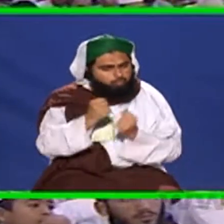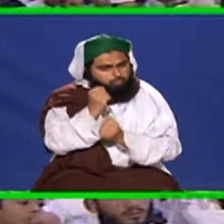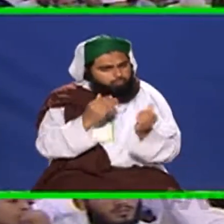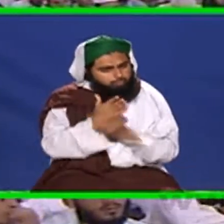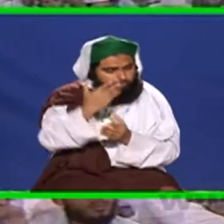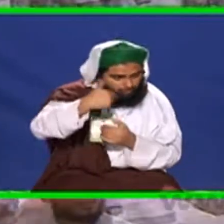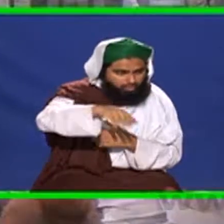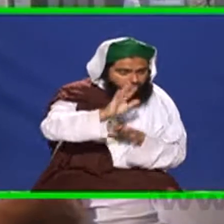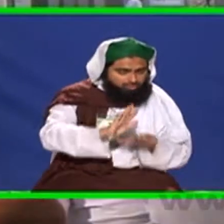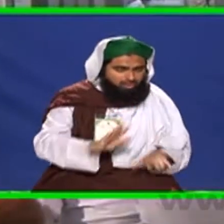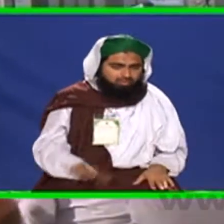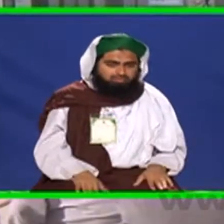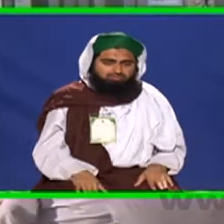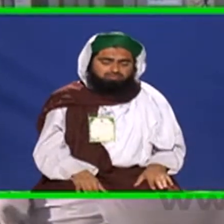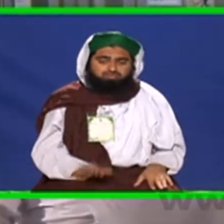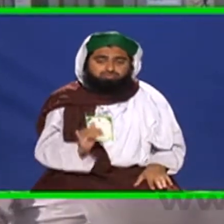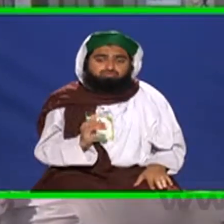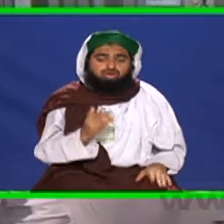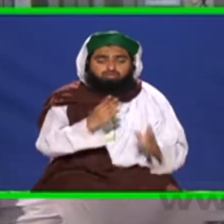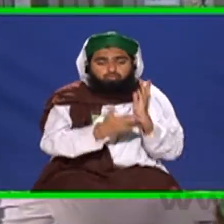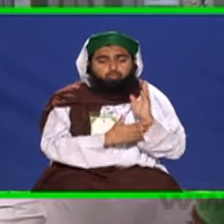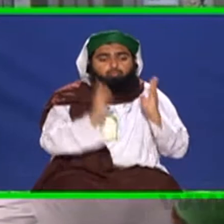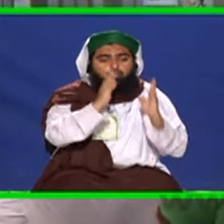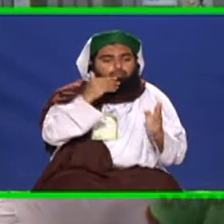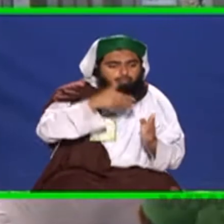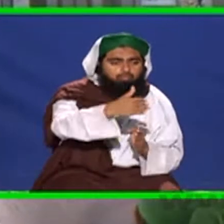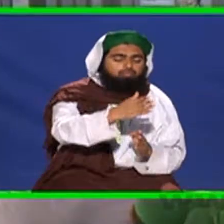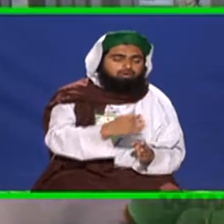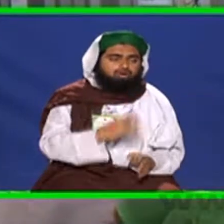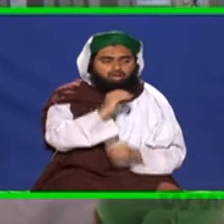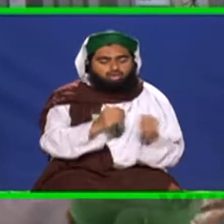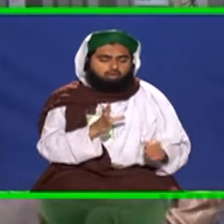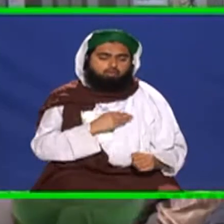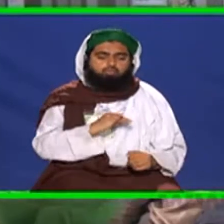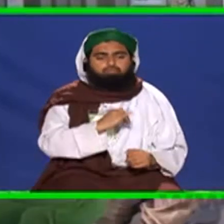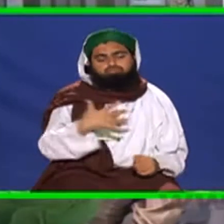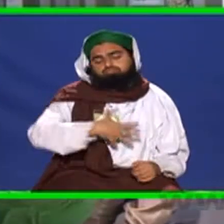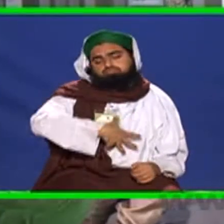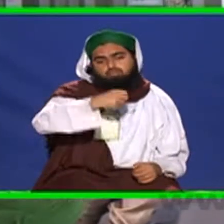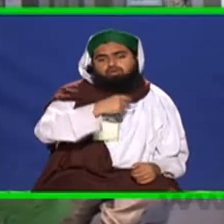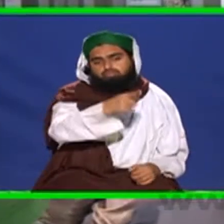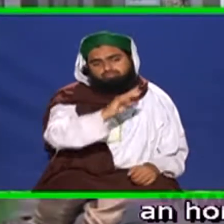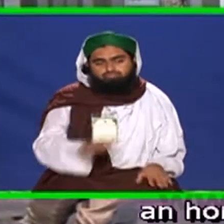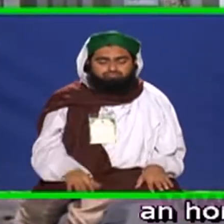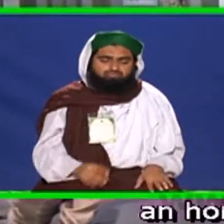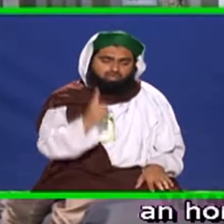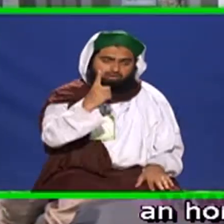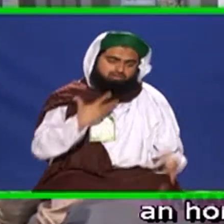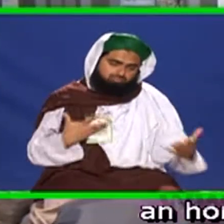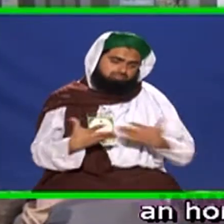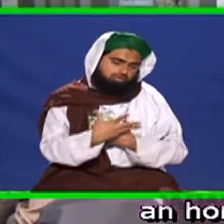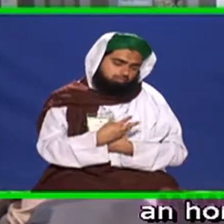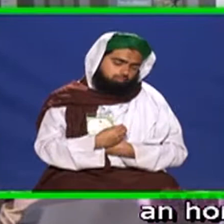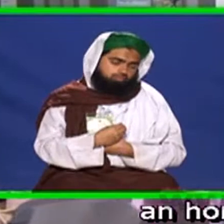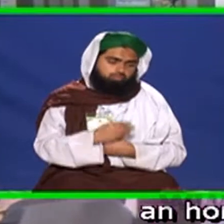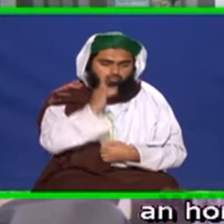موت سے ڈر کر, لیکن یہ ایسا نہ ہو کہ میں موت کے منہ میں بھاگا جا رہا. اللہ تعالیٰ ہم سب کو پیارے حبیب صلی اللہ تعالیٰ علیہ وسلم